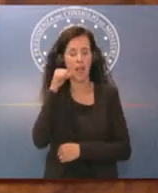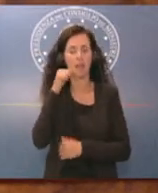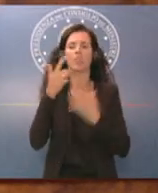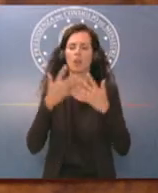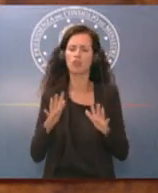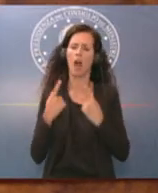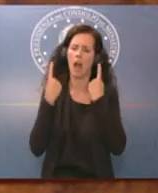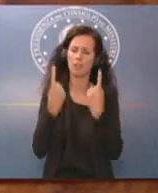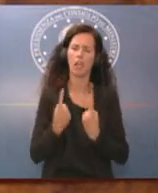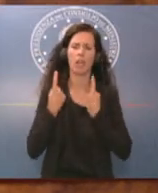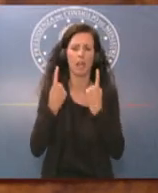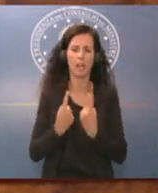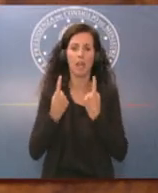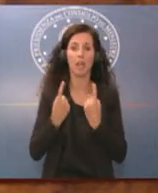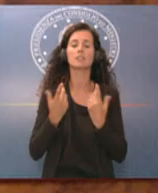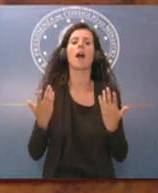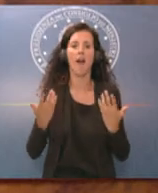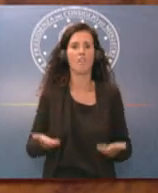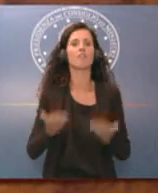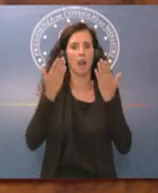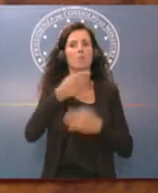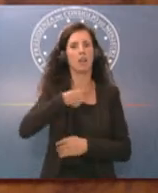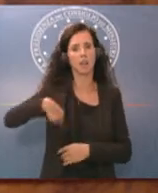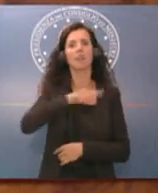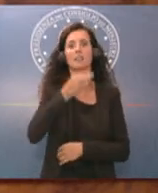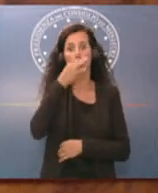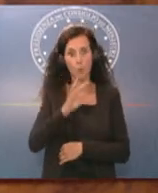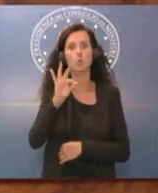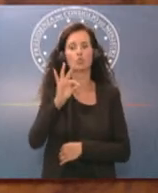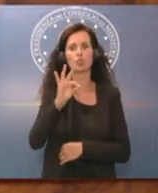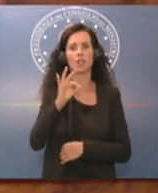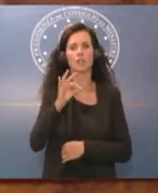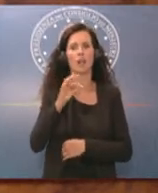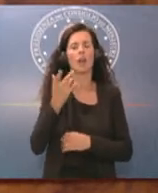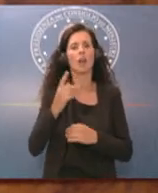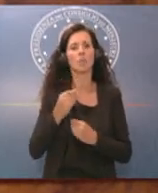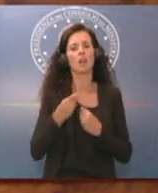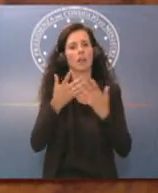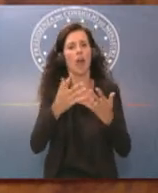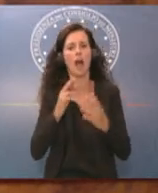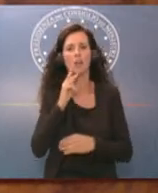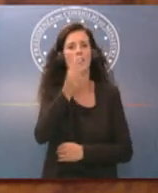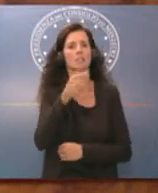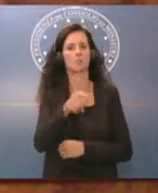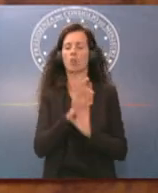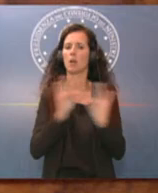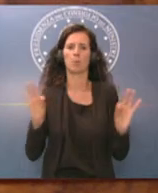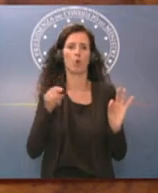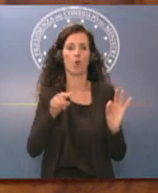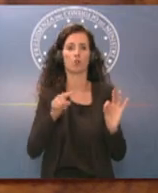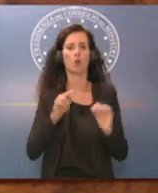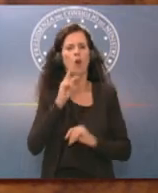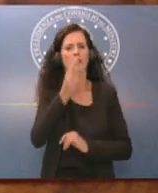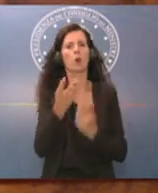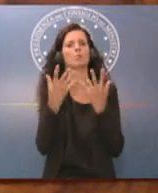un'attesa e noi siamo riusciti in questo momento a dare veramente una risposta per rendere effettivo